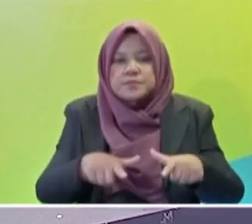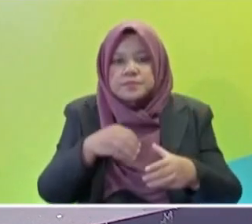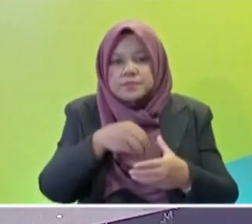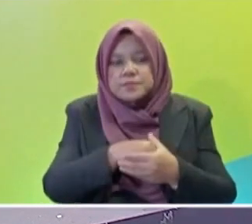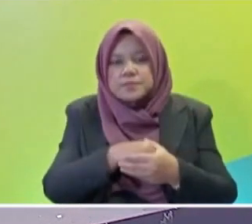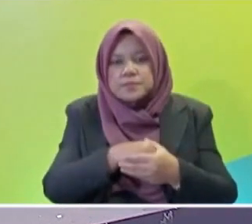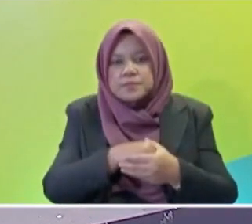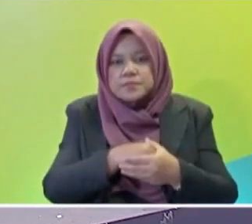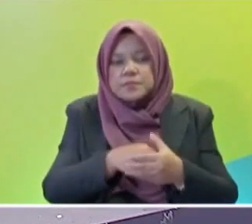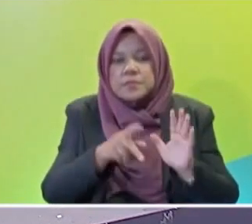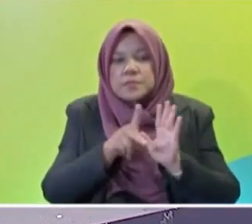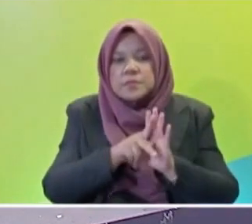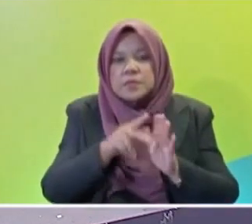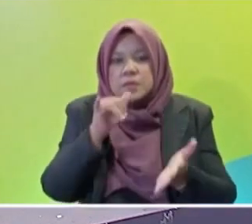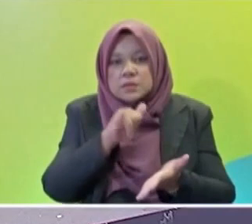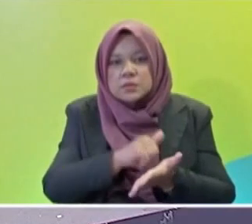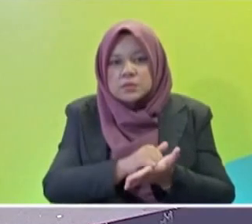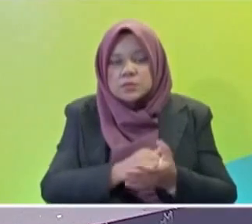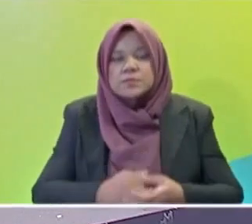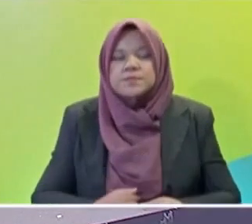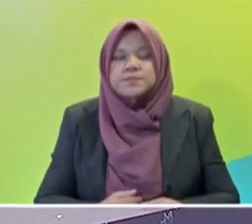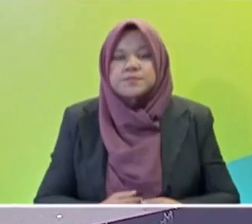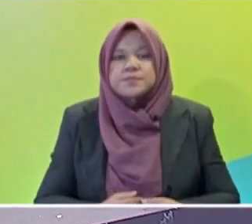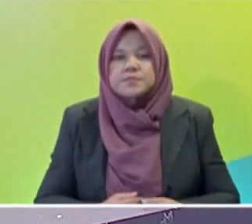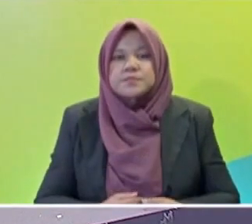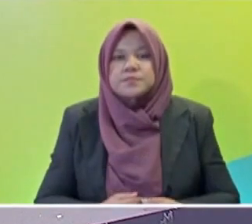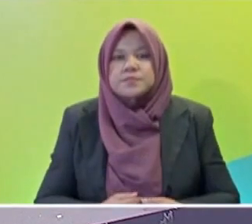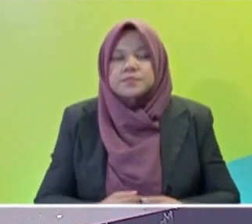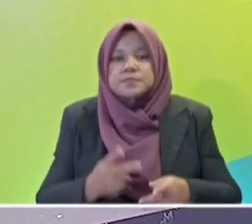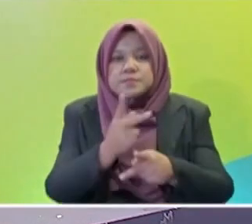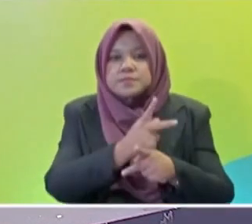karya tersebut di dalam penerbitan meja tersebut